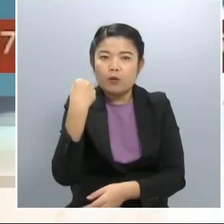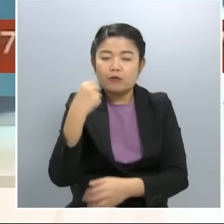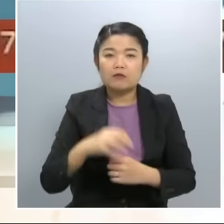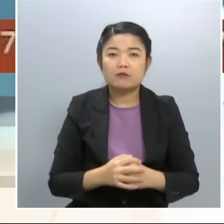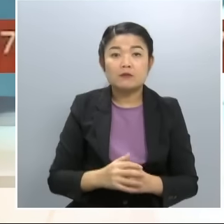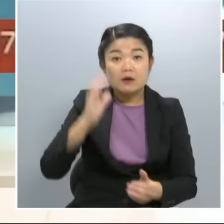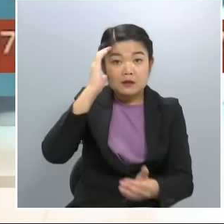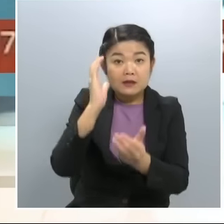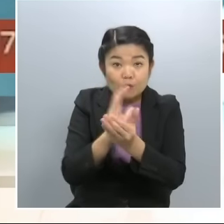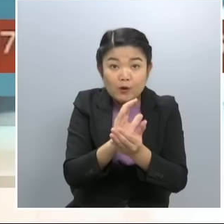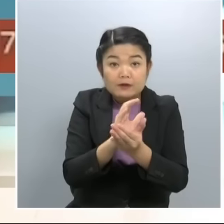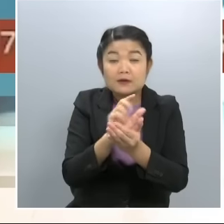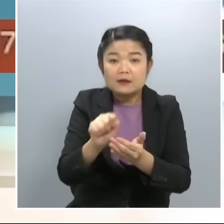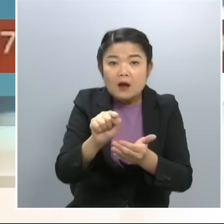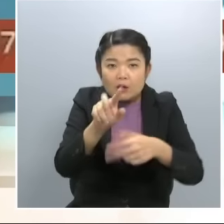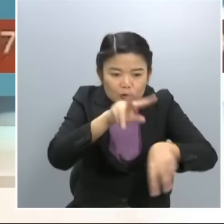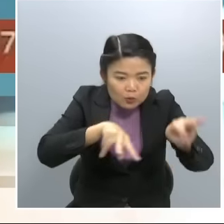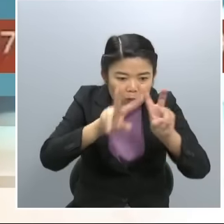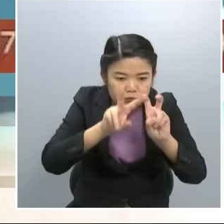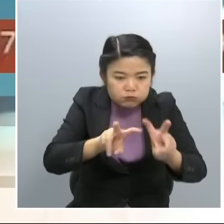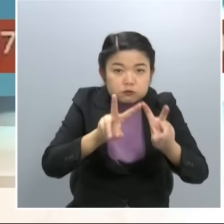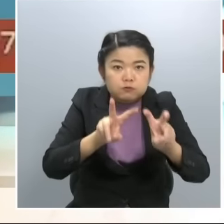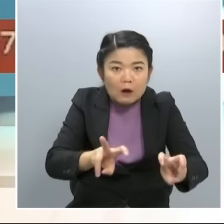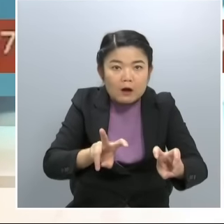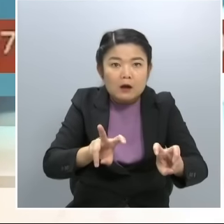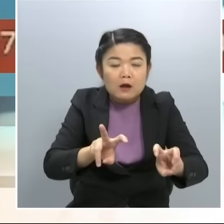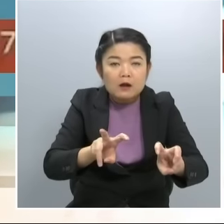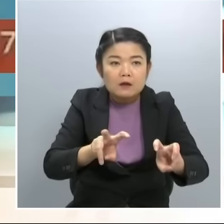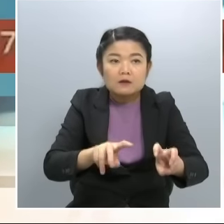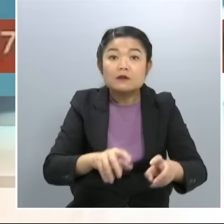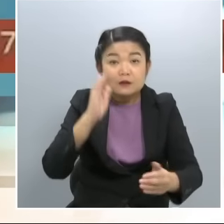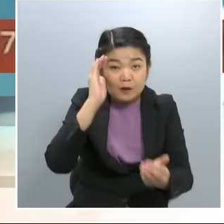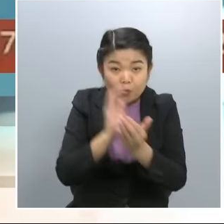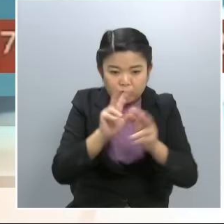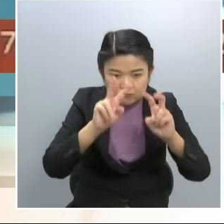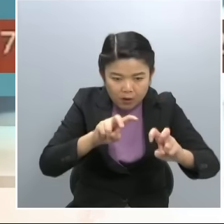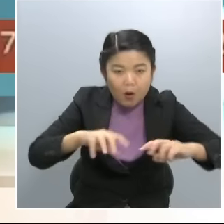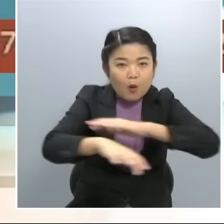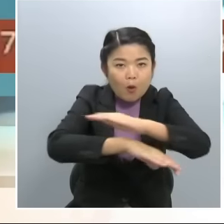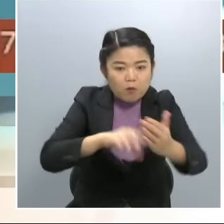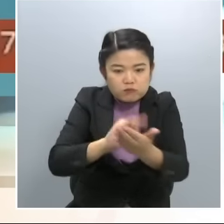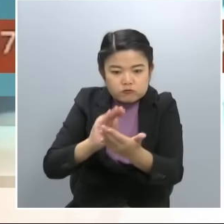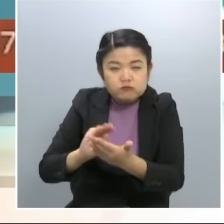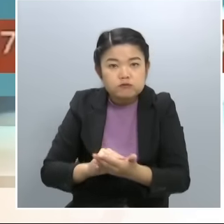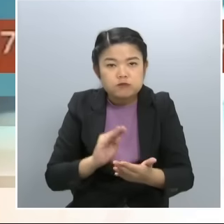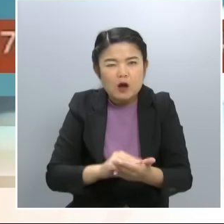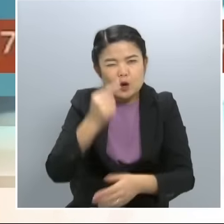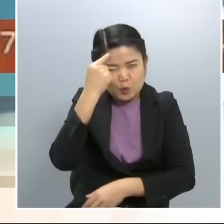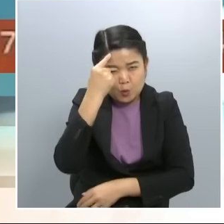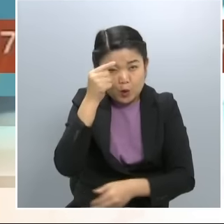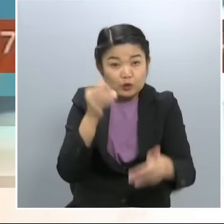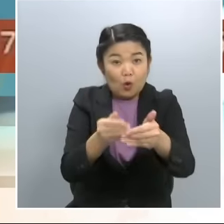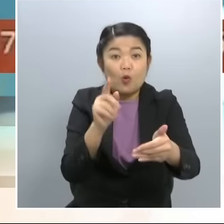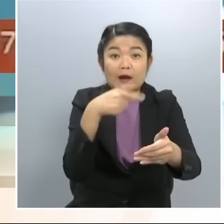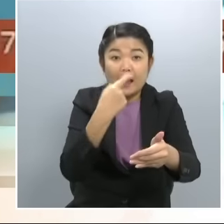สวนนครบาลนครบาล 4กับประเวทรวบรวมข้อมูลจนรู้ตัวหนึ่งในคนไว้คือนาย